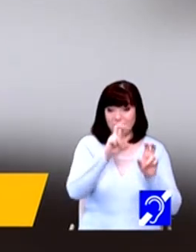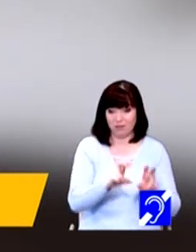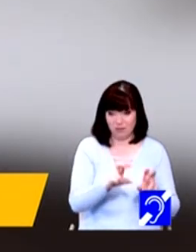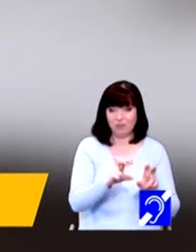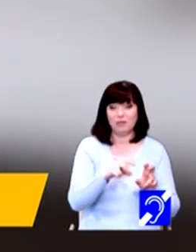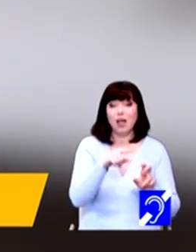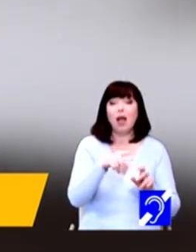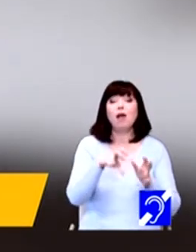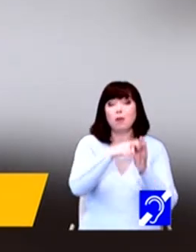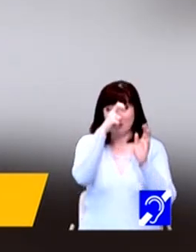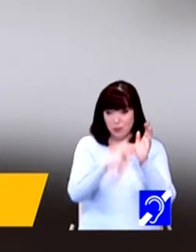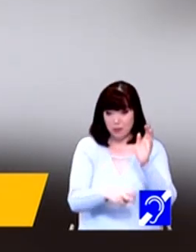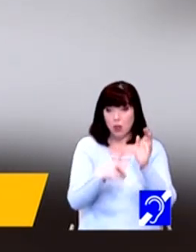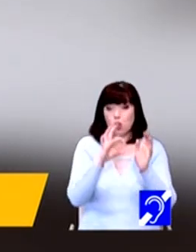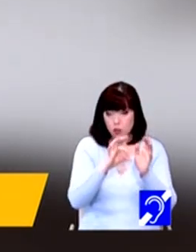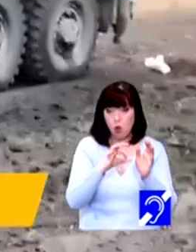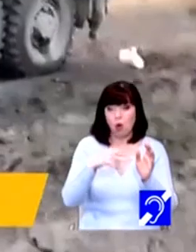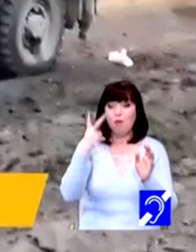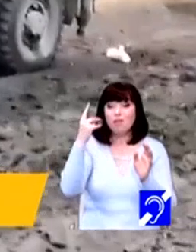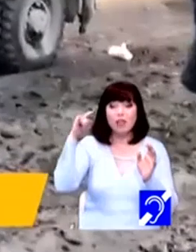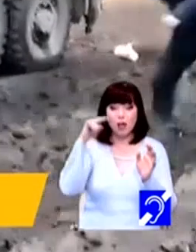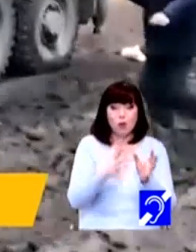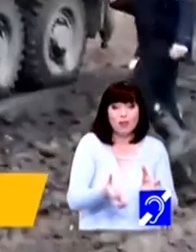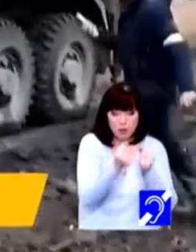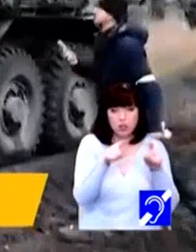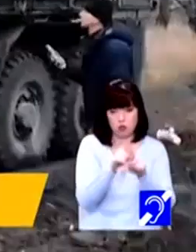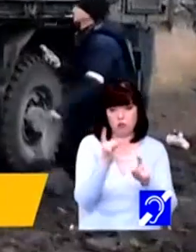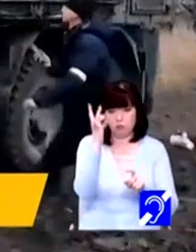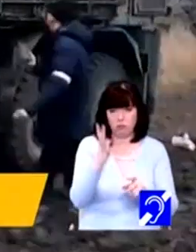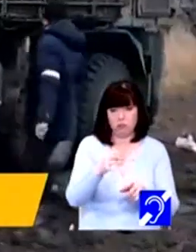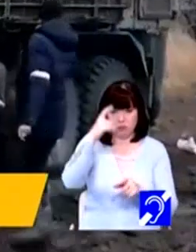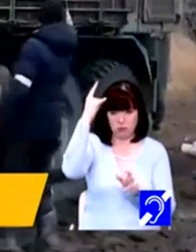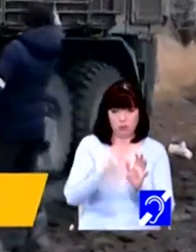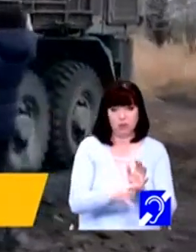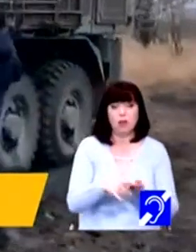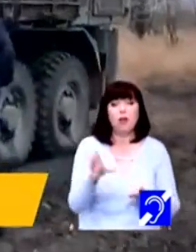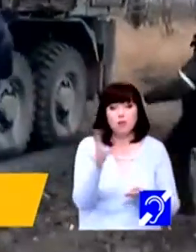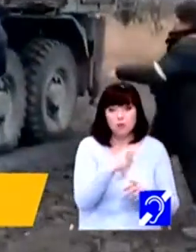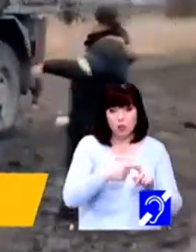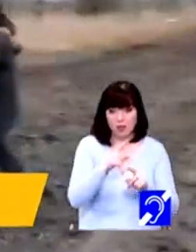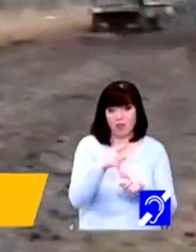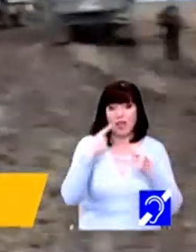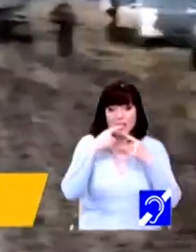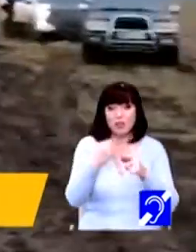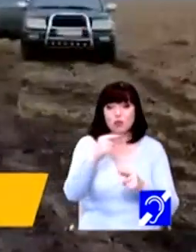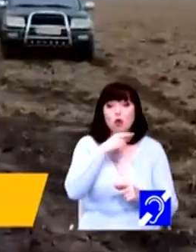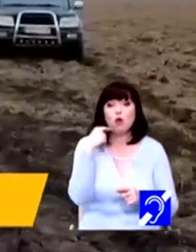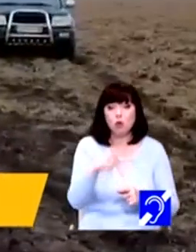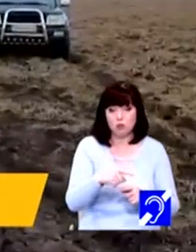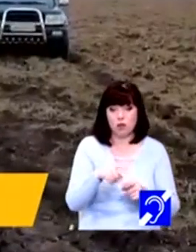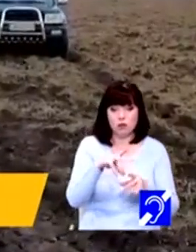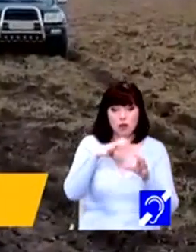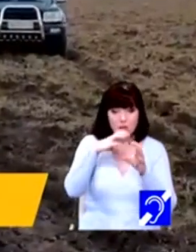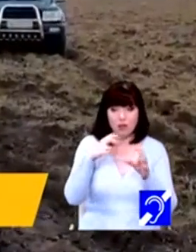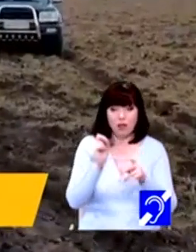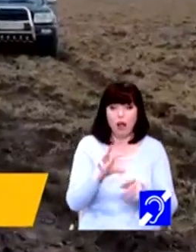venit să-l evacueze. A fost însă dobărât și el. Iar ucrainienii care doboară inamicul prezintă tehnica militară rusească drept trofeu de